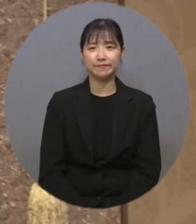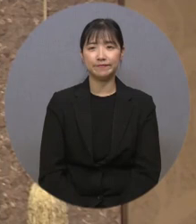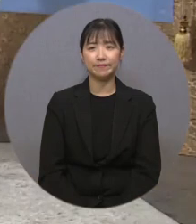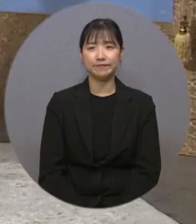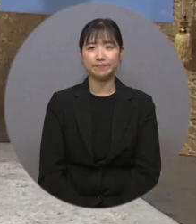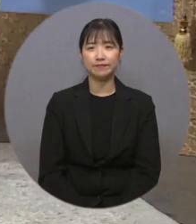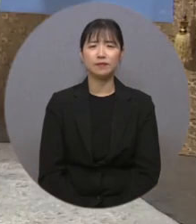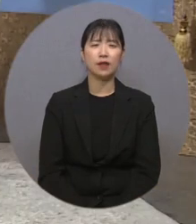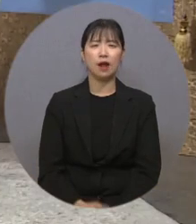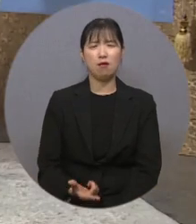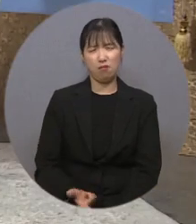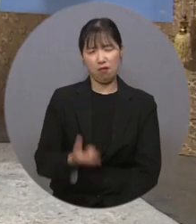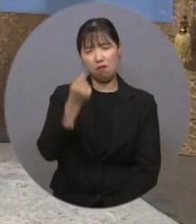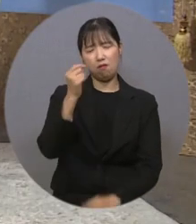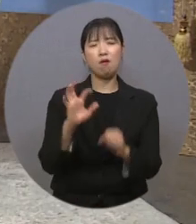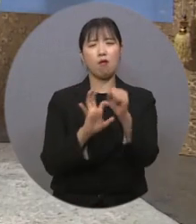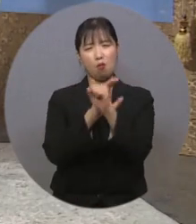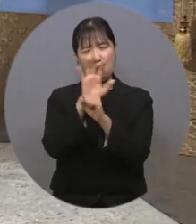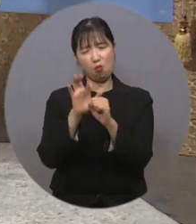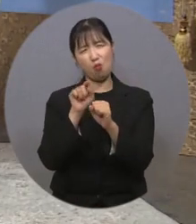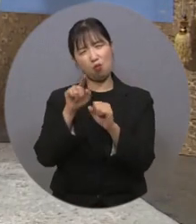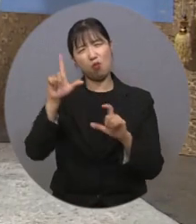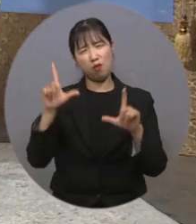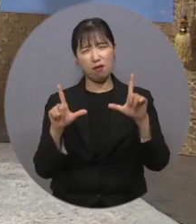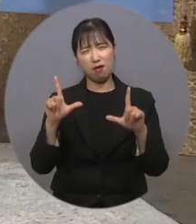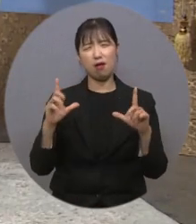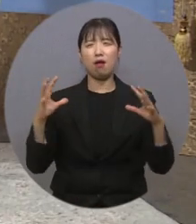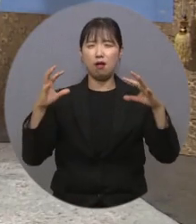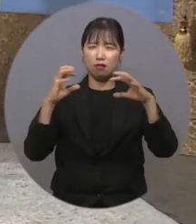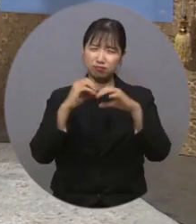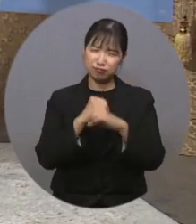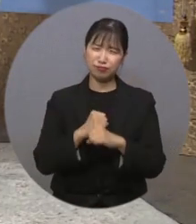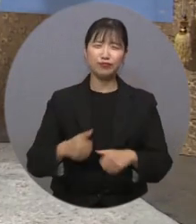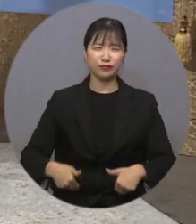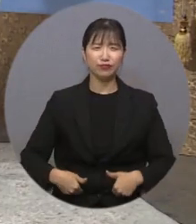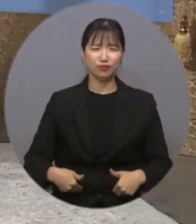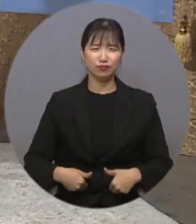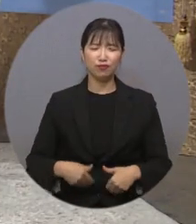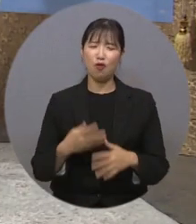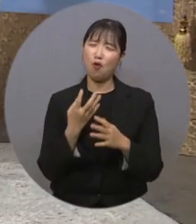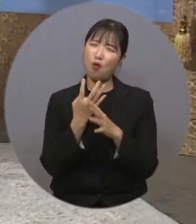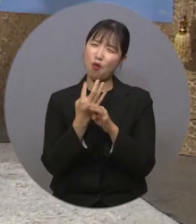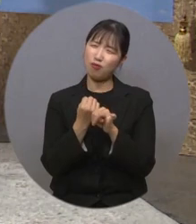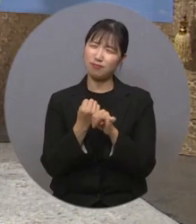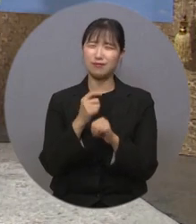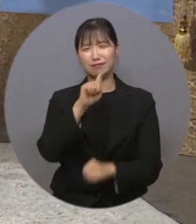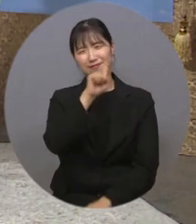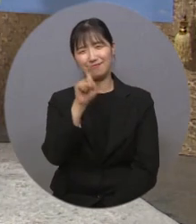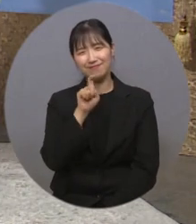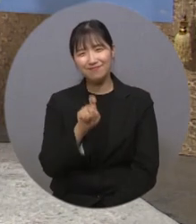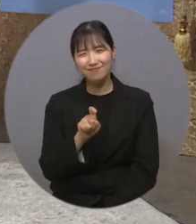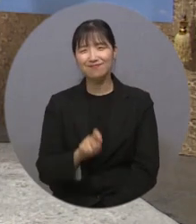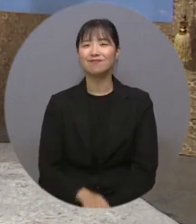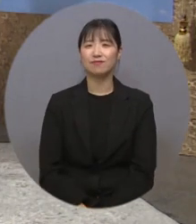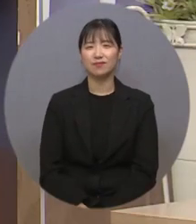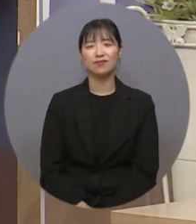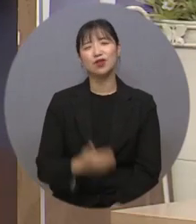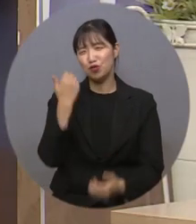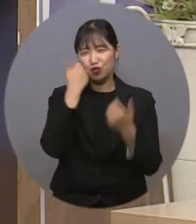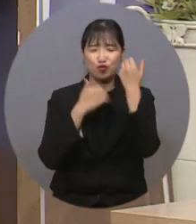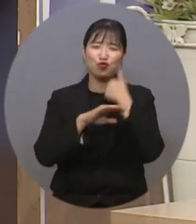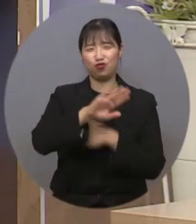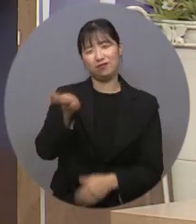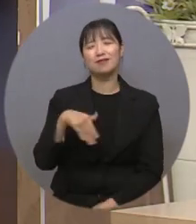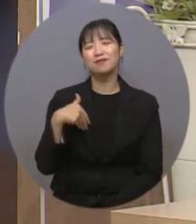그렇군요. 하루빨리 좀 코로나19가 이 코로나19 사태가 끝이 나야 할 텐데 언제쯤 마무리가 될지 모르겠네요. 누구도 알 수 없고